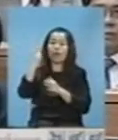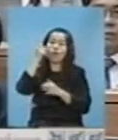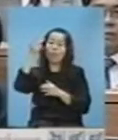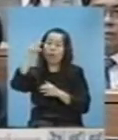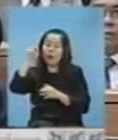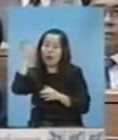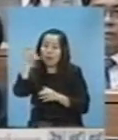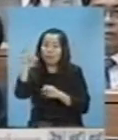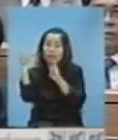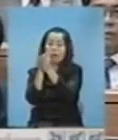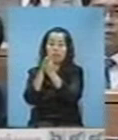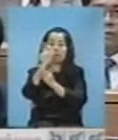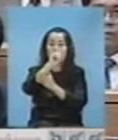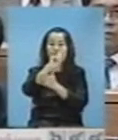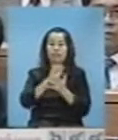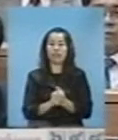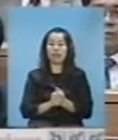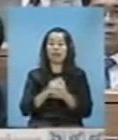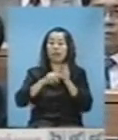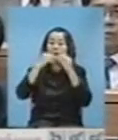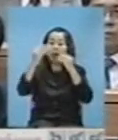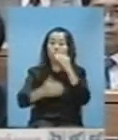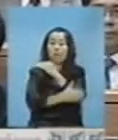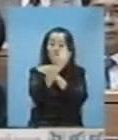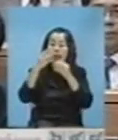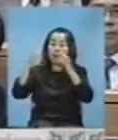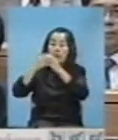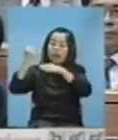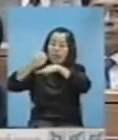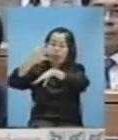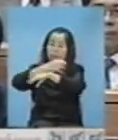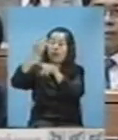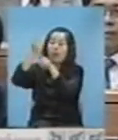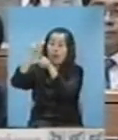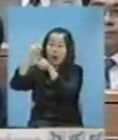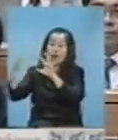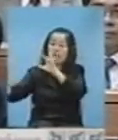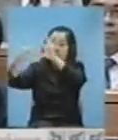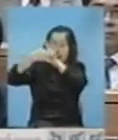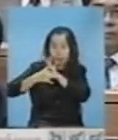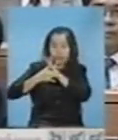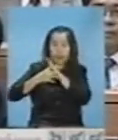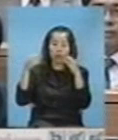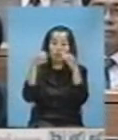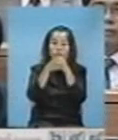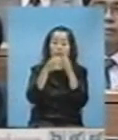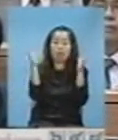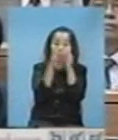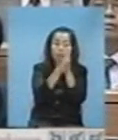ายเพราะเปิดโอกาสให้พรรคคอควายควบรวมกับพรรคขอไข่